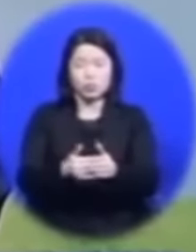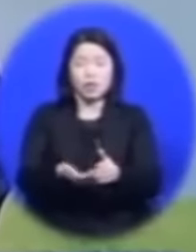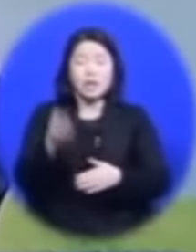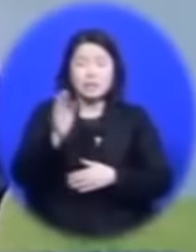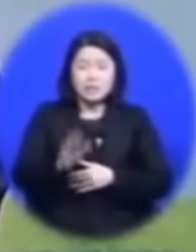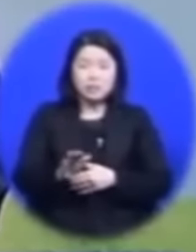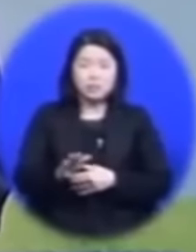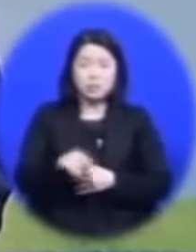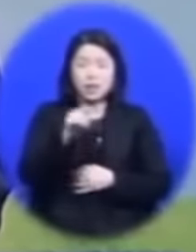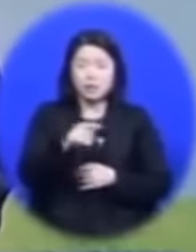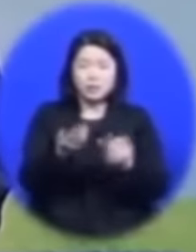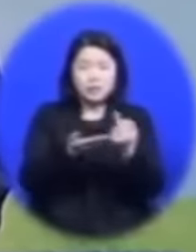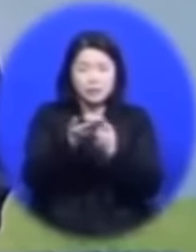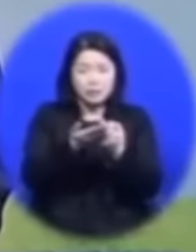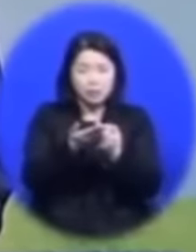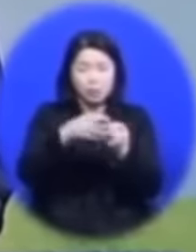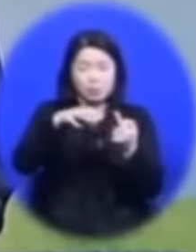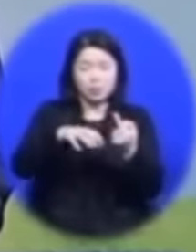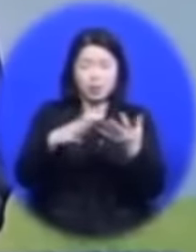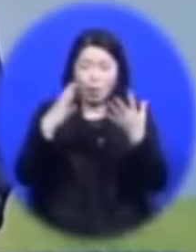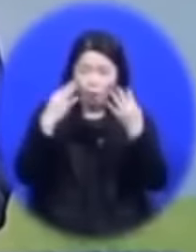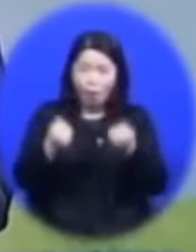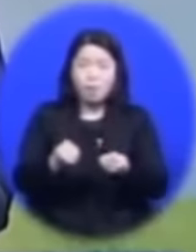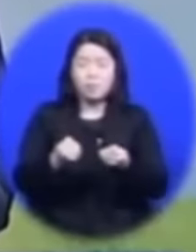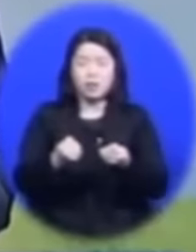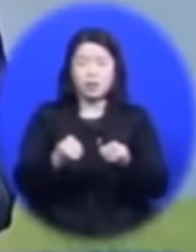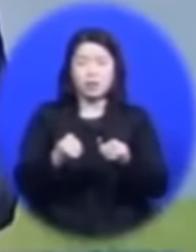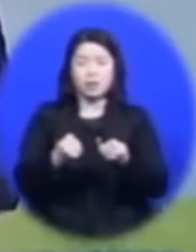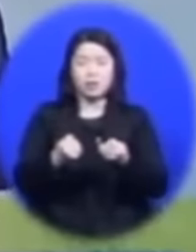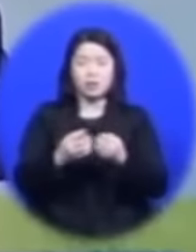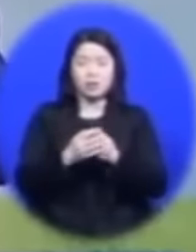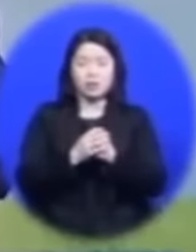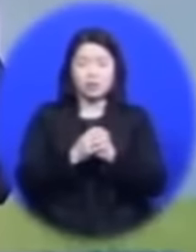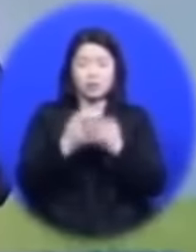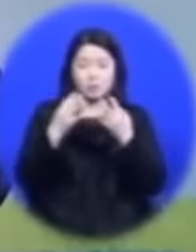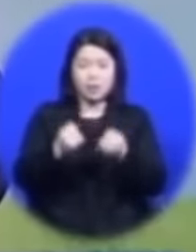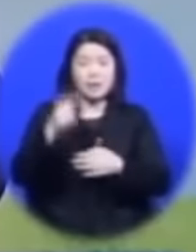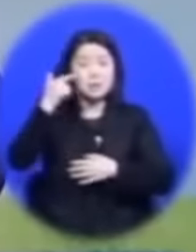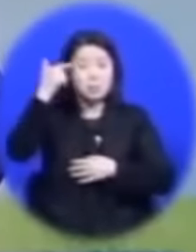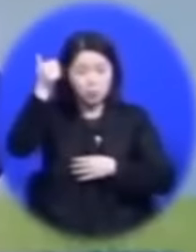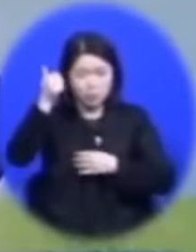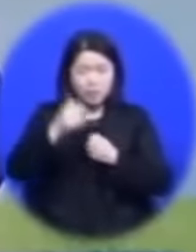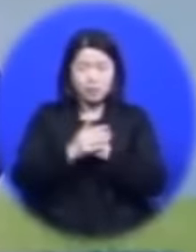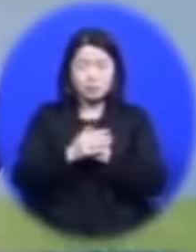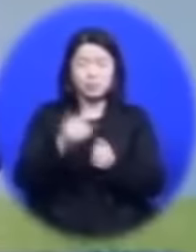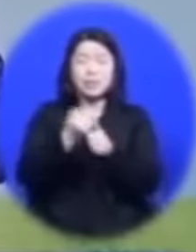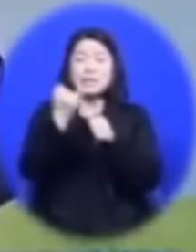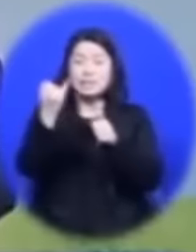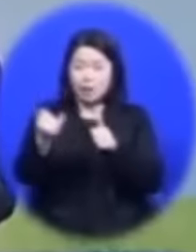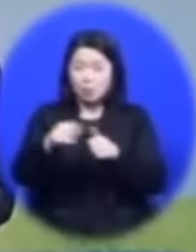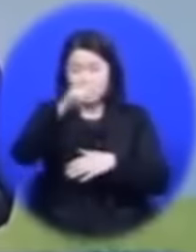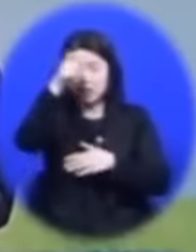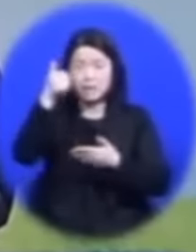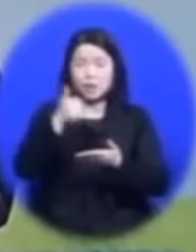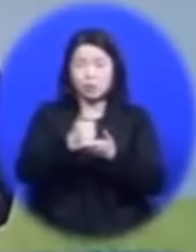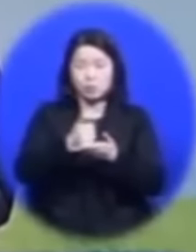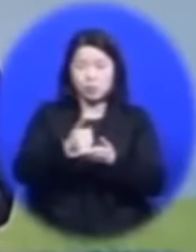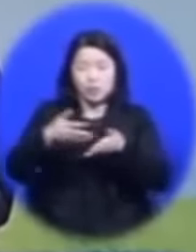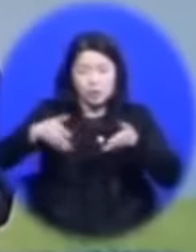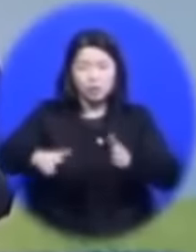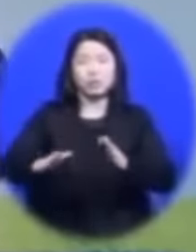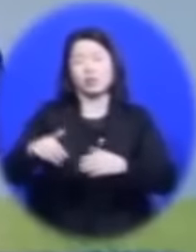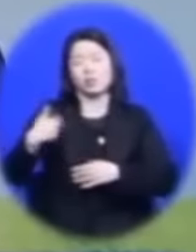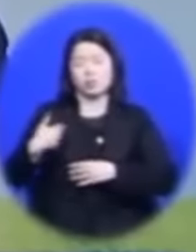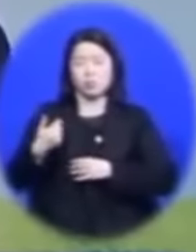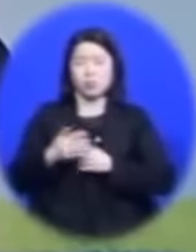그 섬에서 얼마나 많은 목사님 또는 사모님, 장로님들이 배출이 됐는지